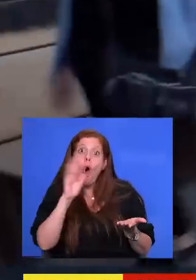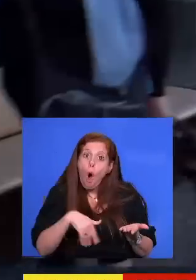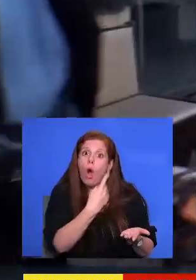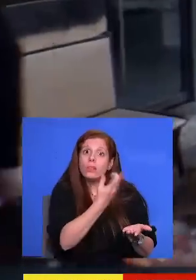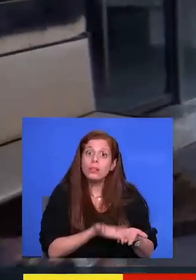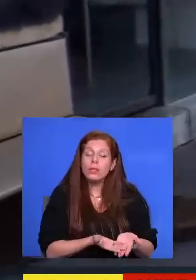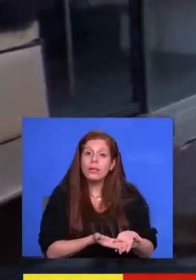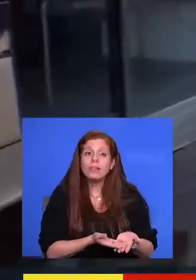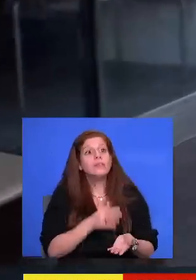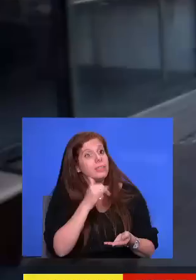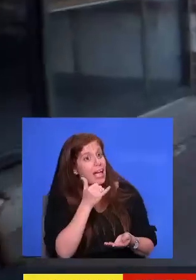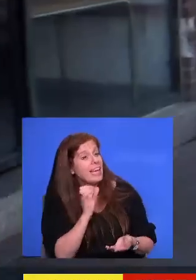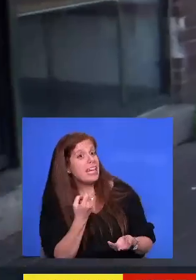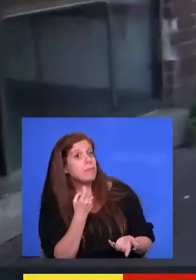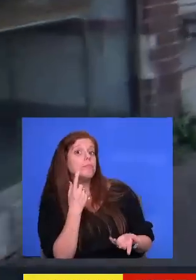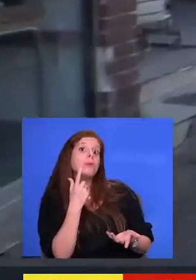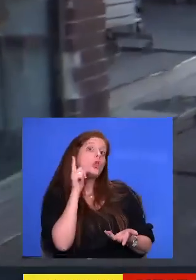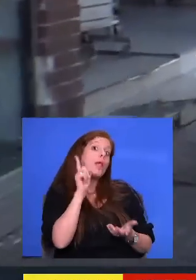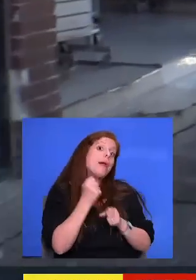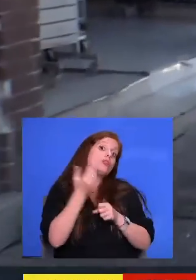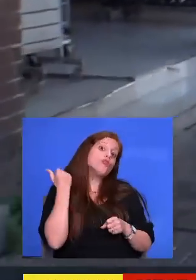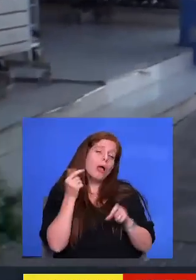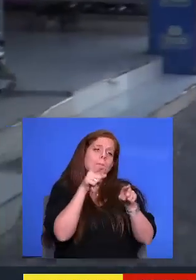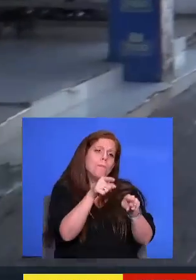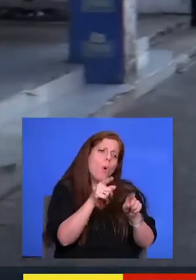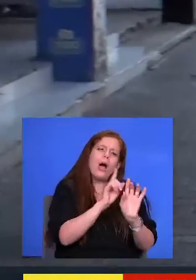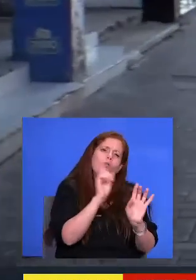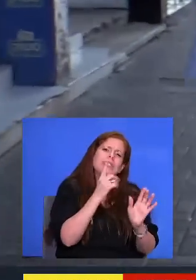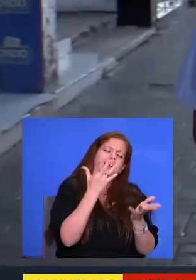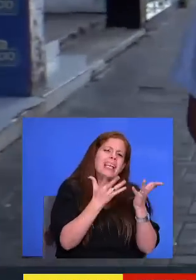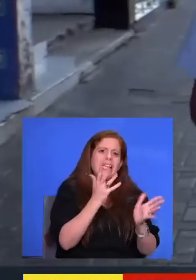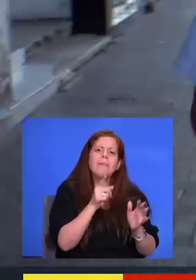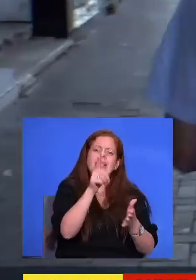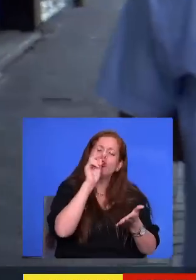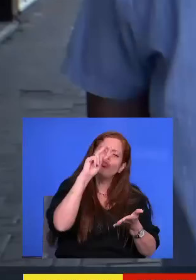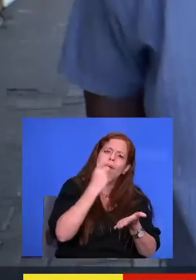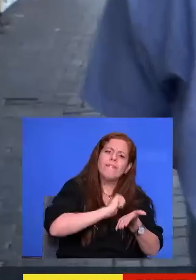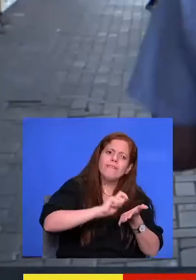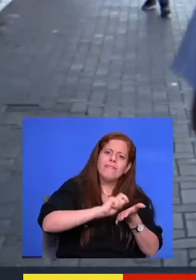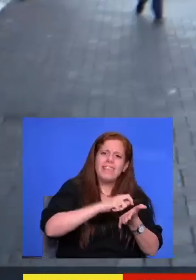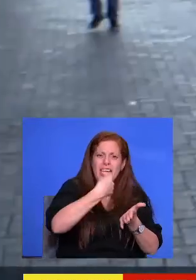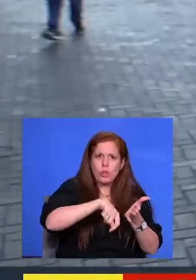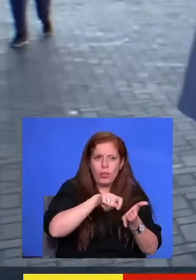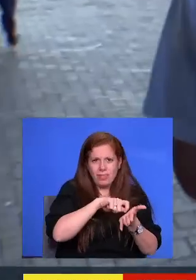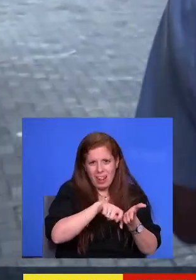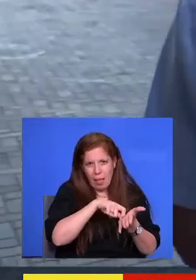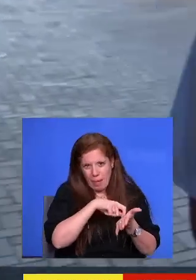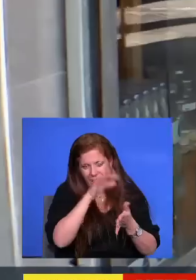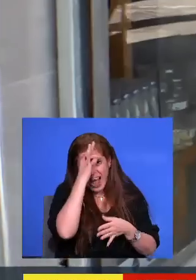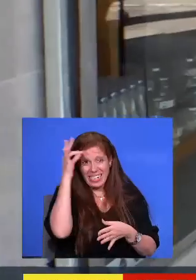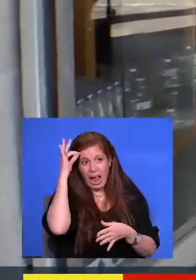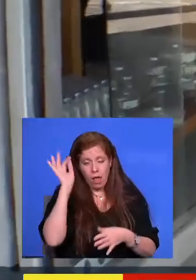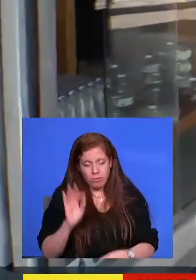אם תהית מה לעשות שם, עכשיו את כבר לא תתהי, ואת תמלאי שוב... יפה. הגרלה של